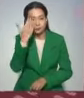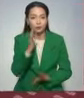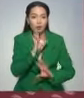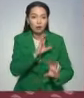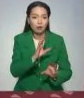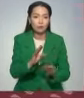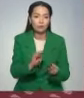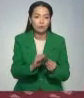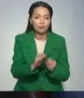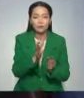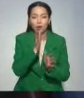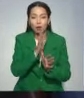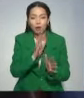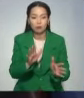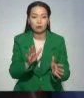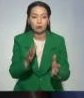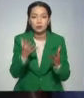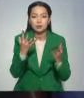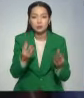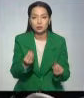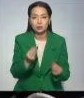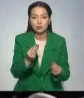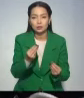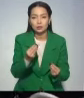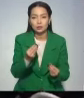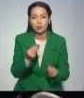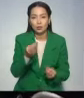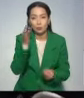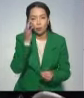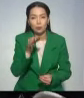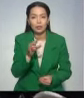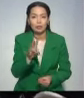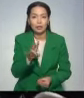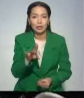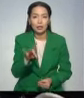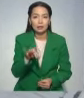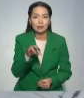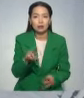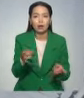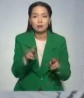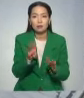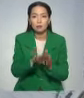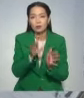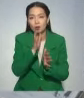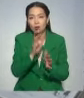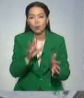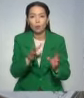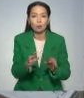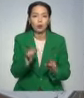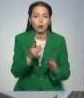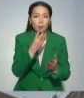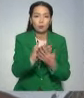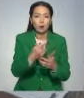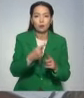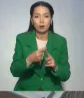обеспечить стабильный отопительный сезон напомню в ноябре Риддер остался без тепла в целом регион показал положительную динамику